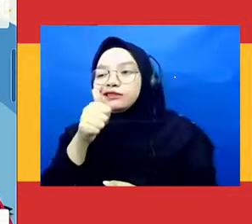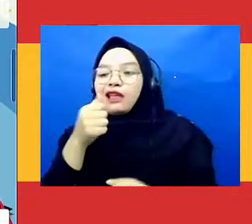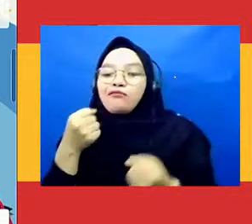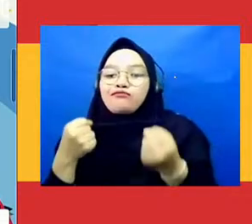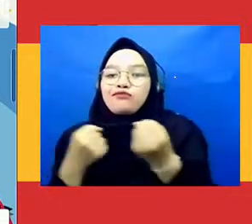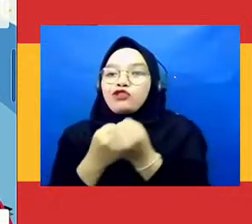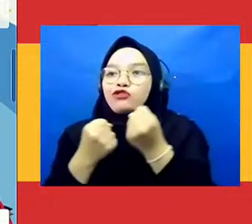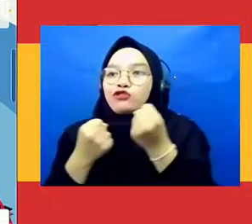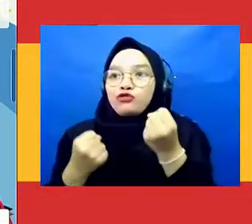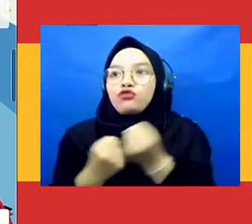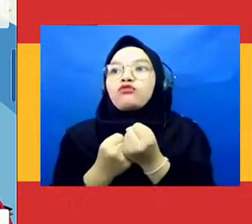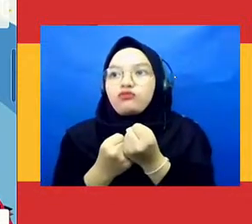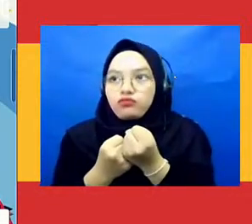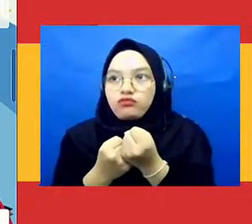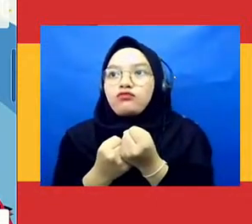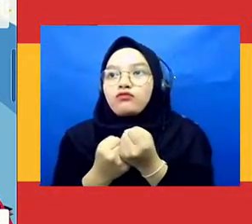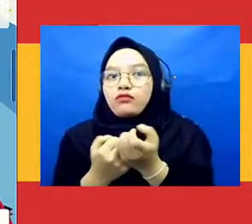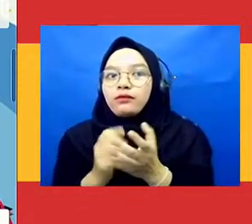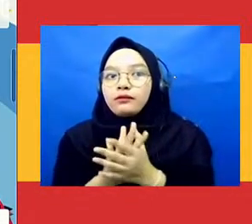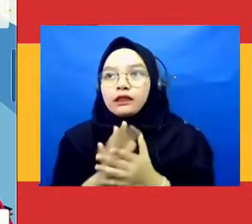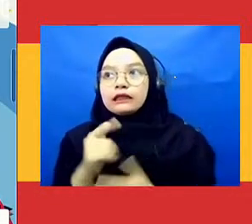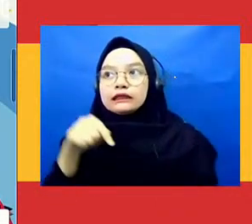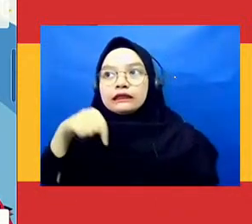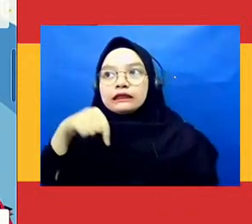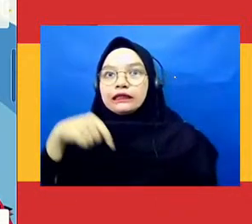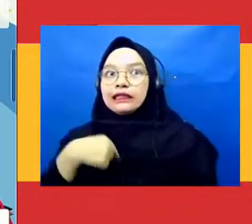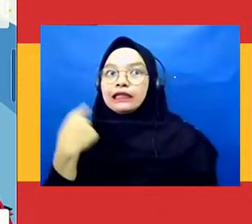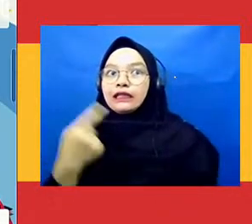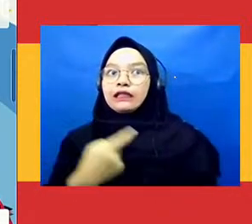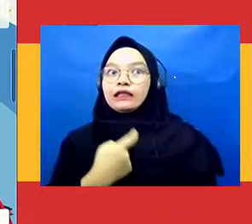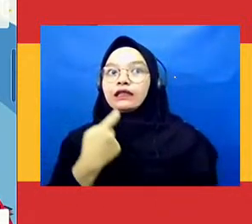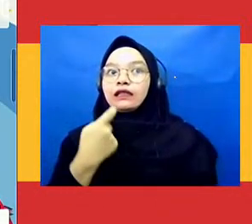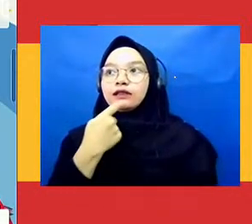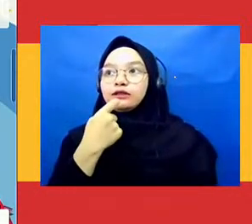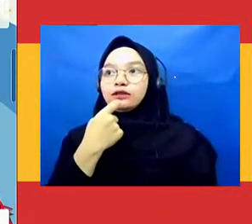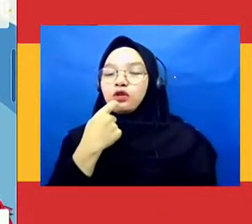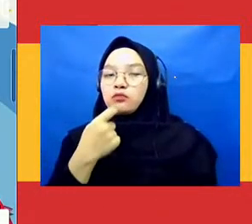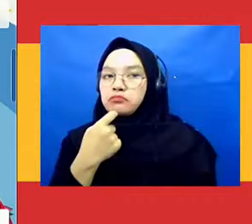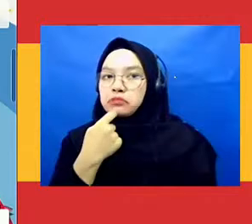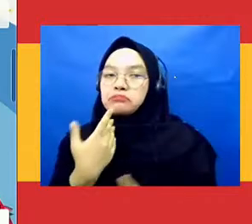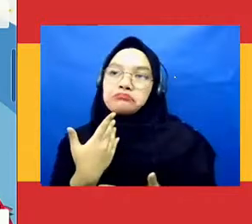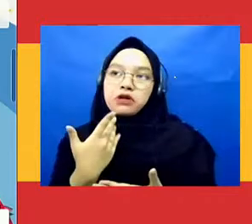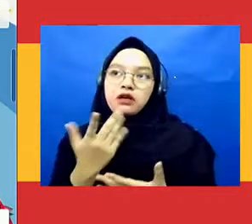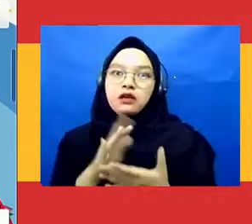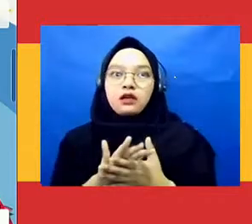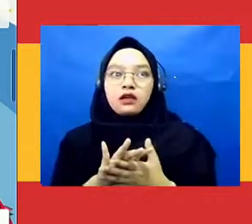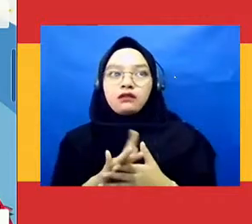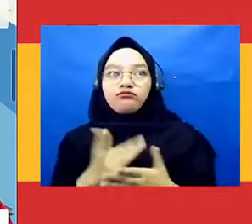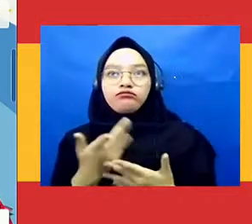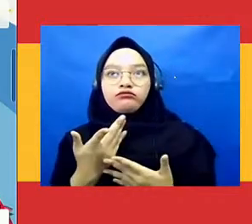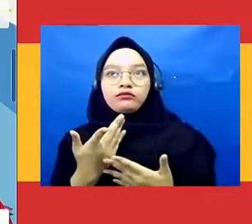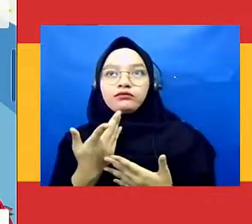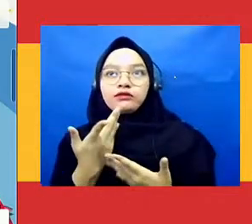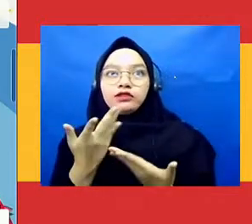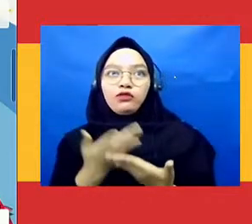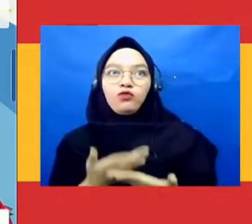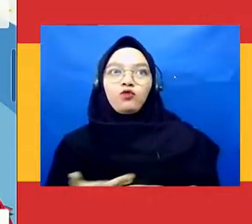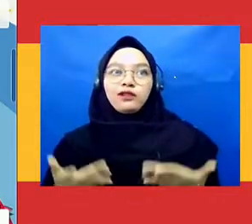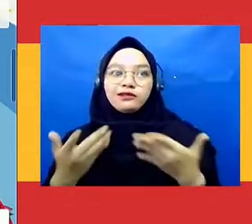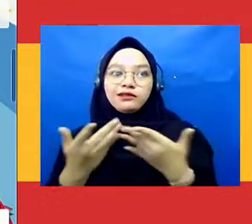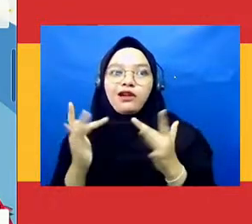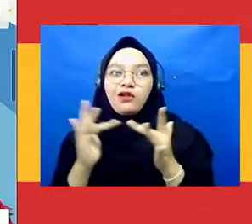sedang mencobakan partisipasi yang harus dilakukan dalam bentuk online. Ini salah satu